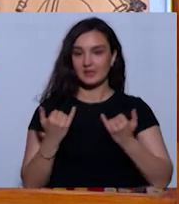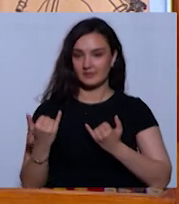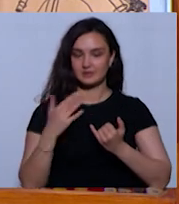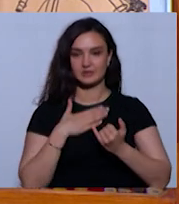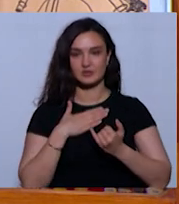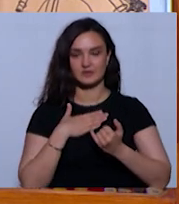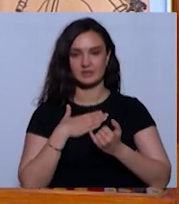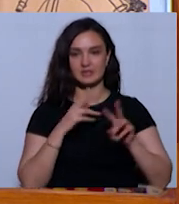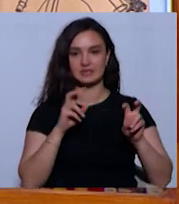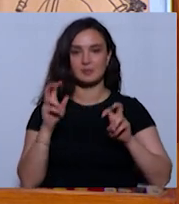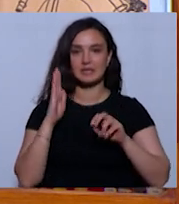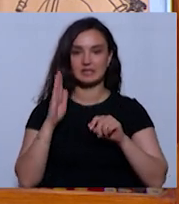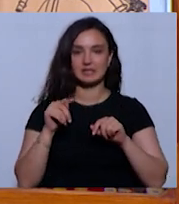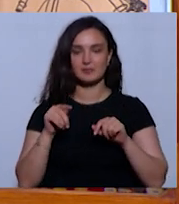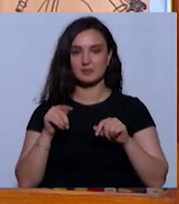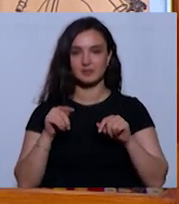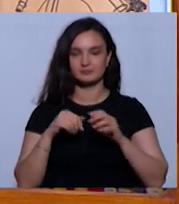დღევანდელი ჩვენი თემა იქნება